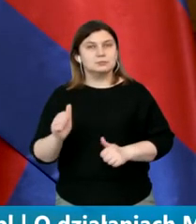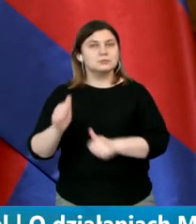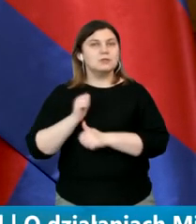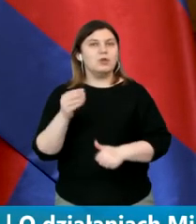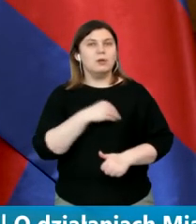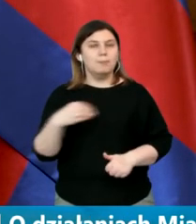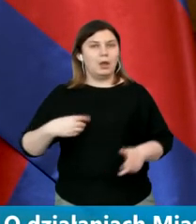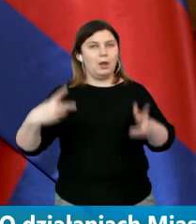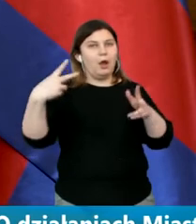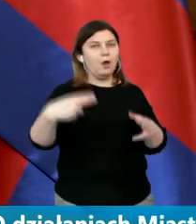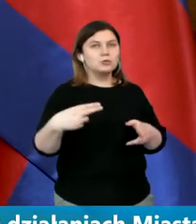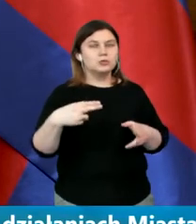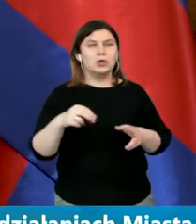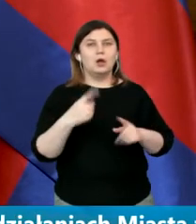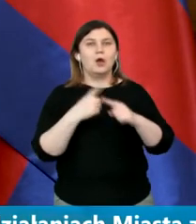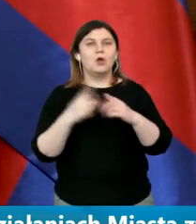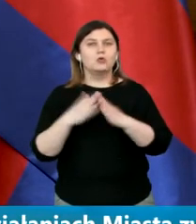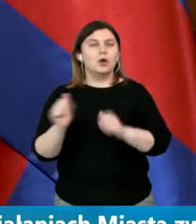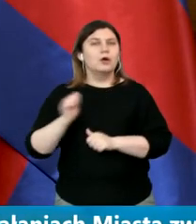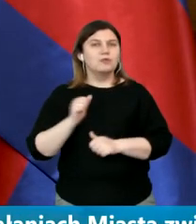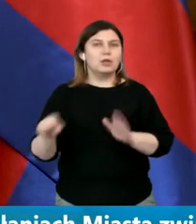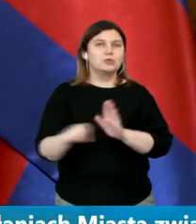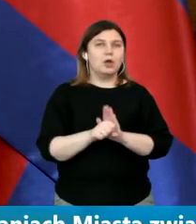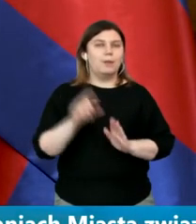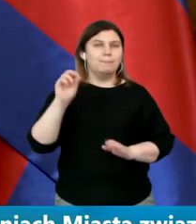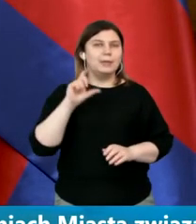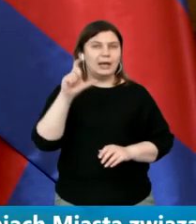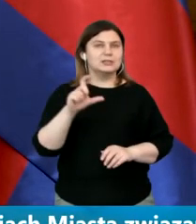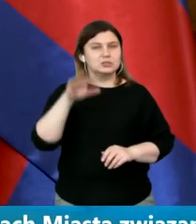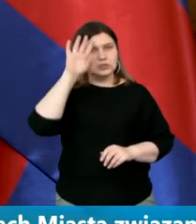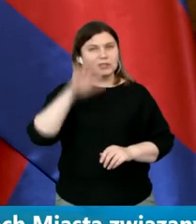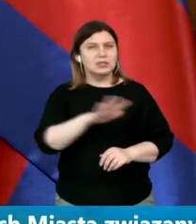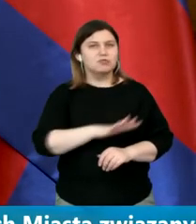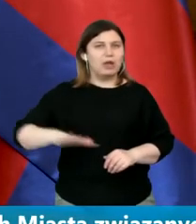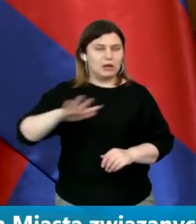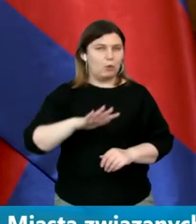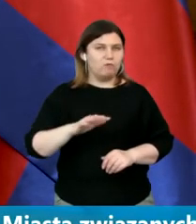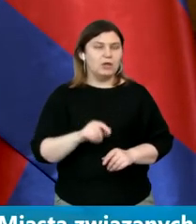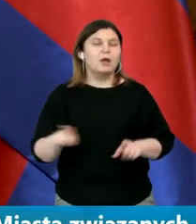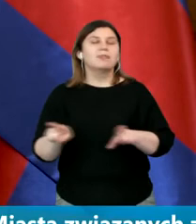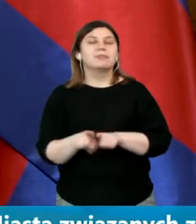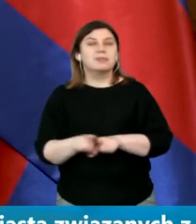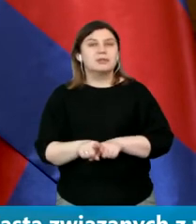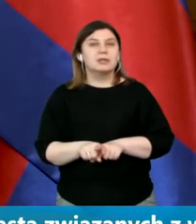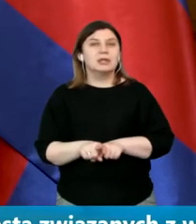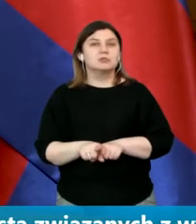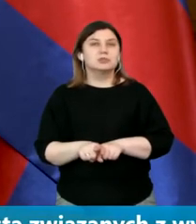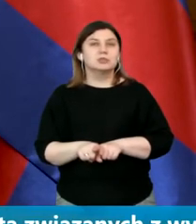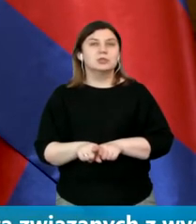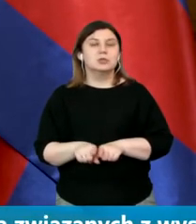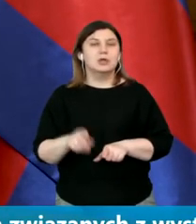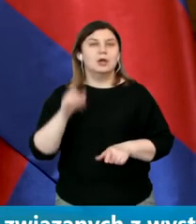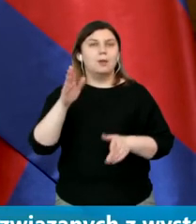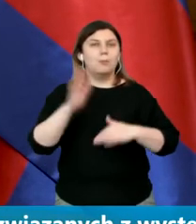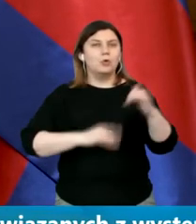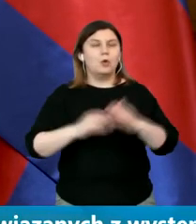na odcinku od Kościoła Garnizonowego do Placu Szarych Szeregów, więc no i oczywiście przebudowa ulicy Kolumba